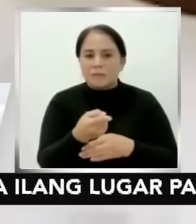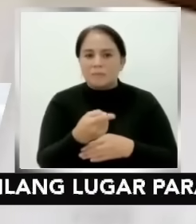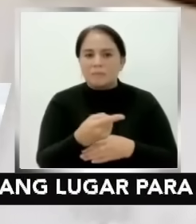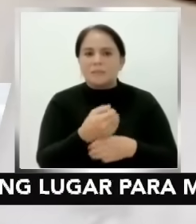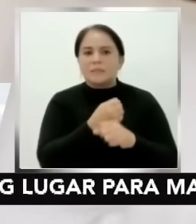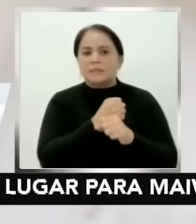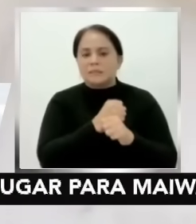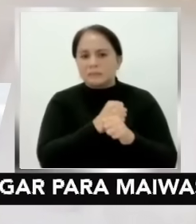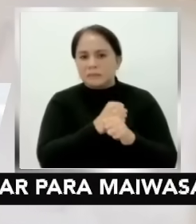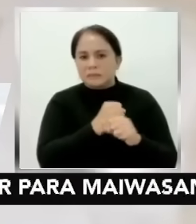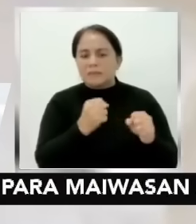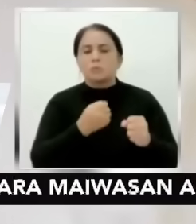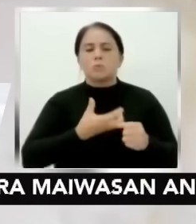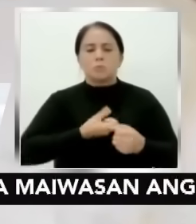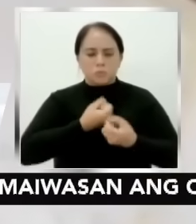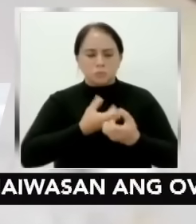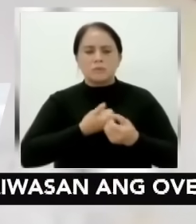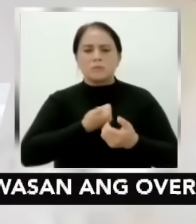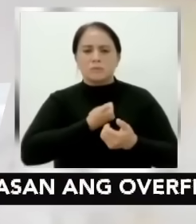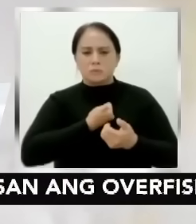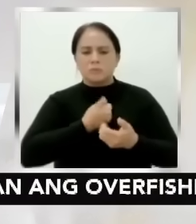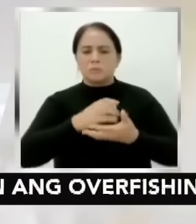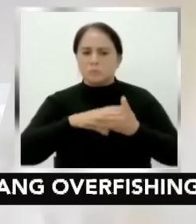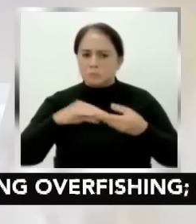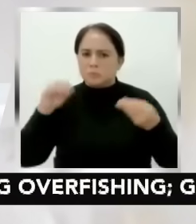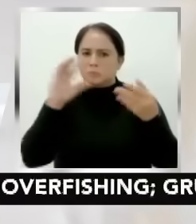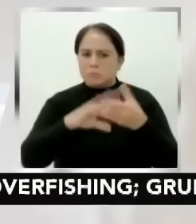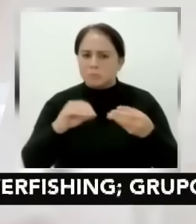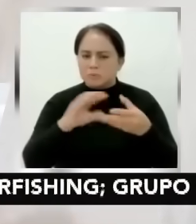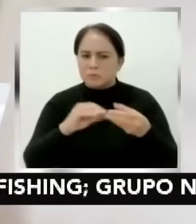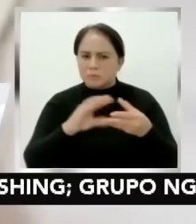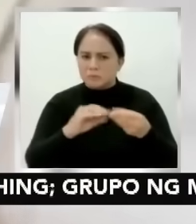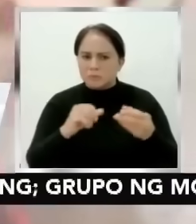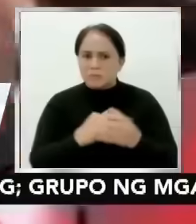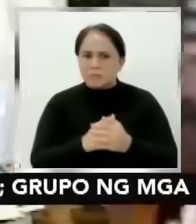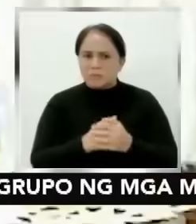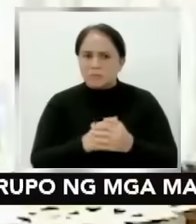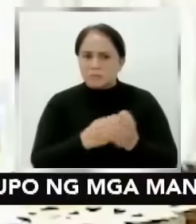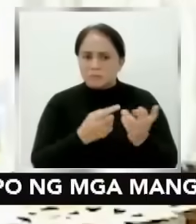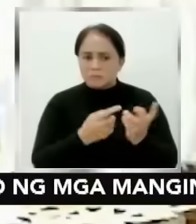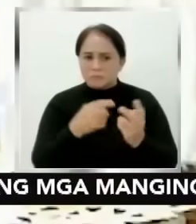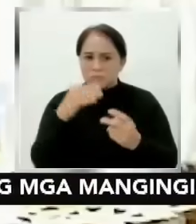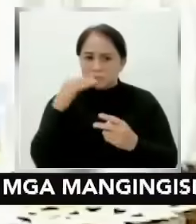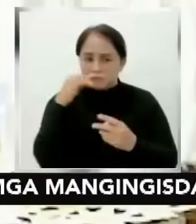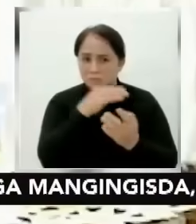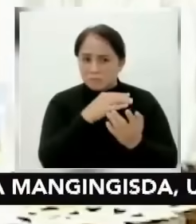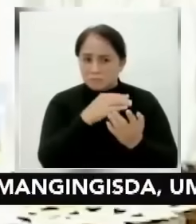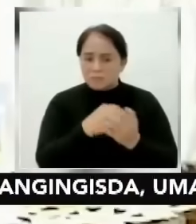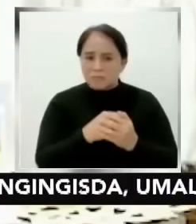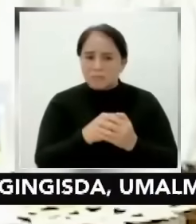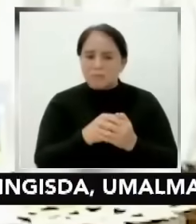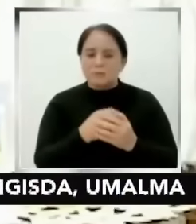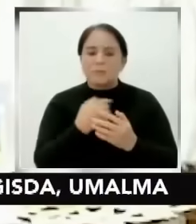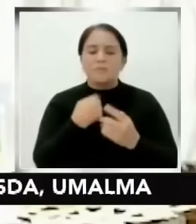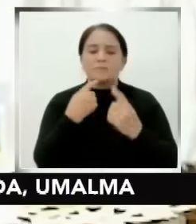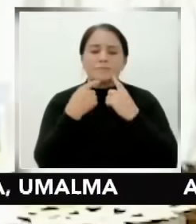ang salaysay. At saka para dito, ba't magsisinungaling ang maraming tao? Ayon sa Public Attorney's Office Chief, may video sila